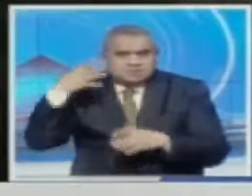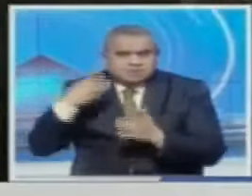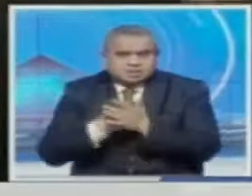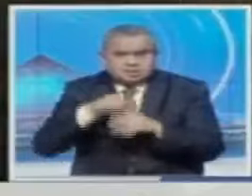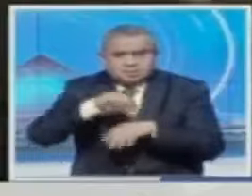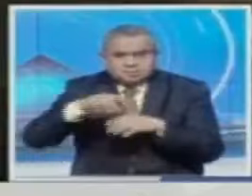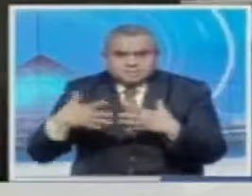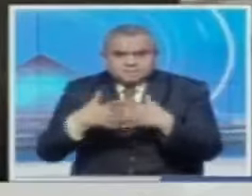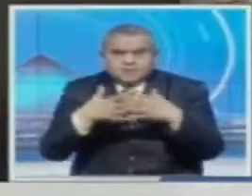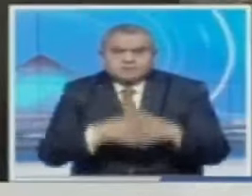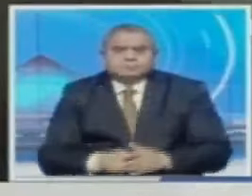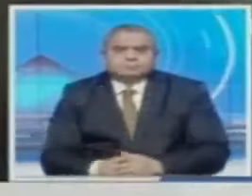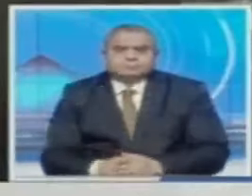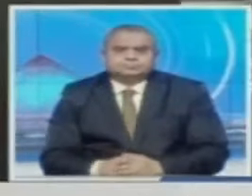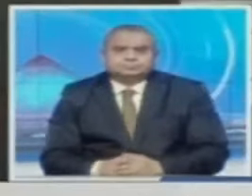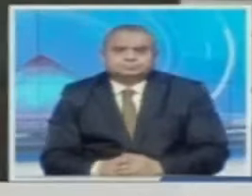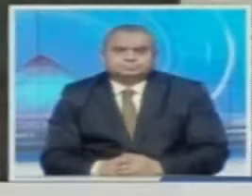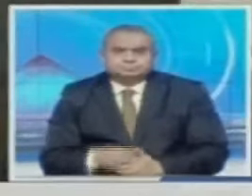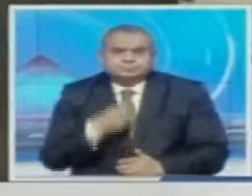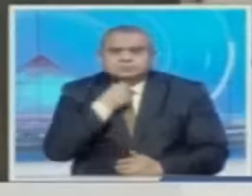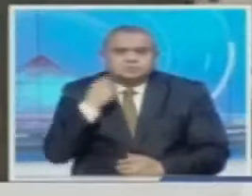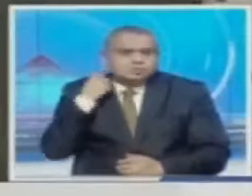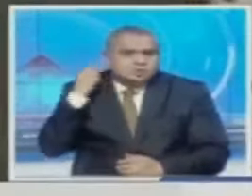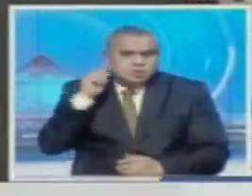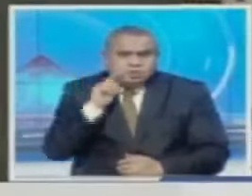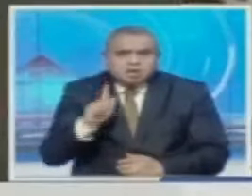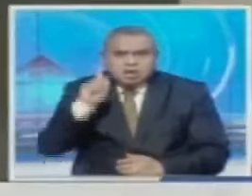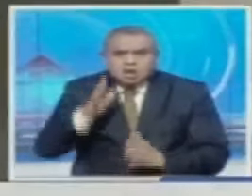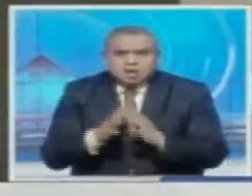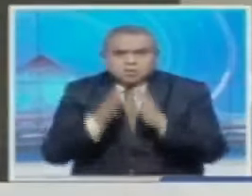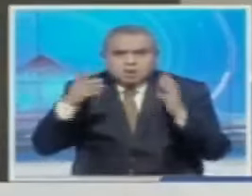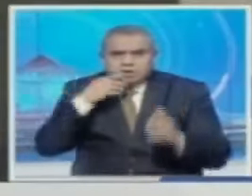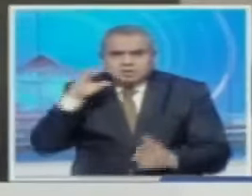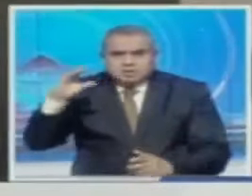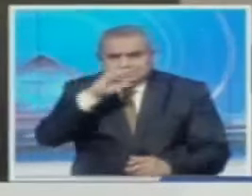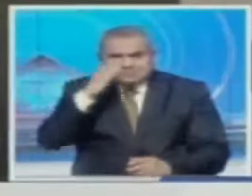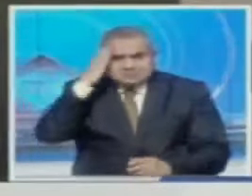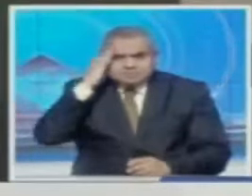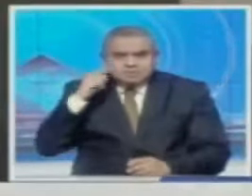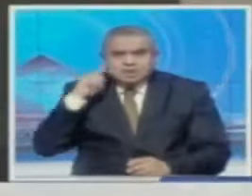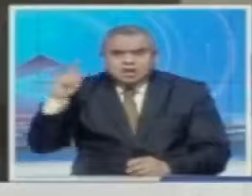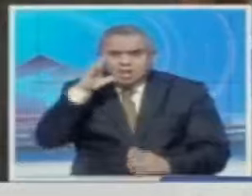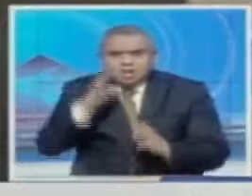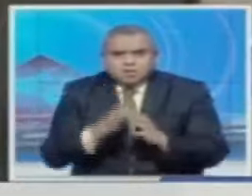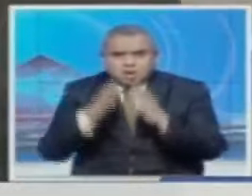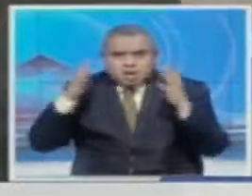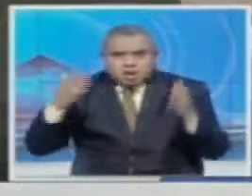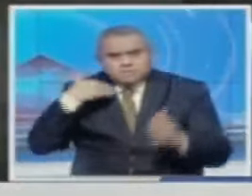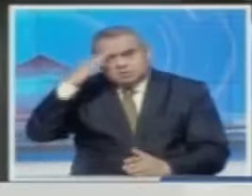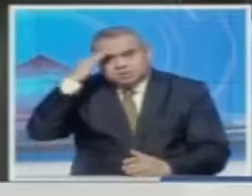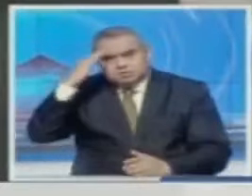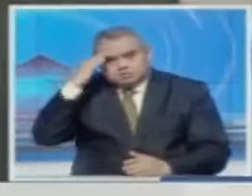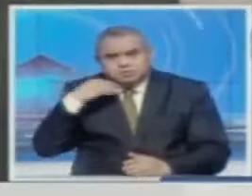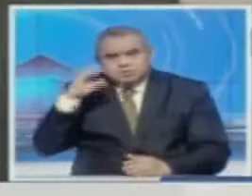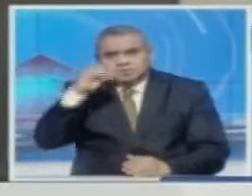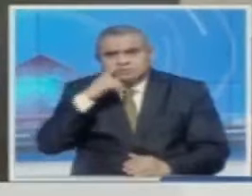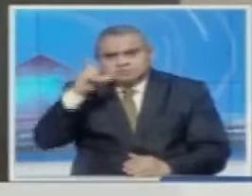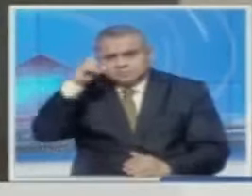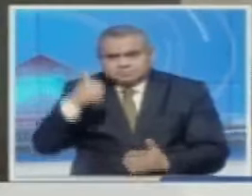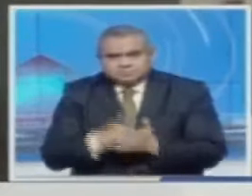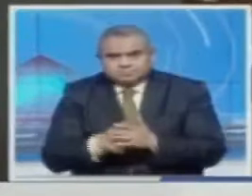المحنة. جعلك الله من الواصلين يا سيسي. جعلك الله من الواصلين. وصلت الأمة وزرعتنا